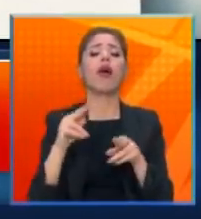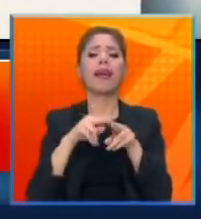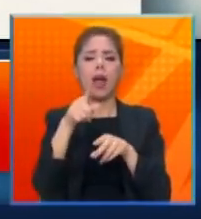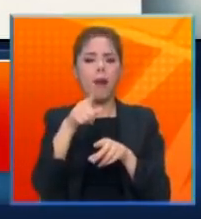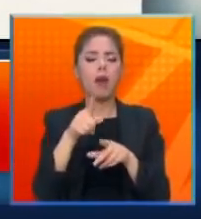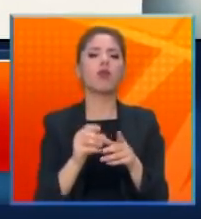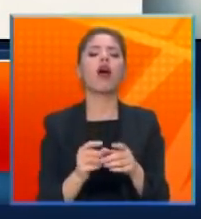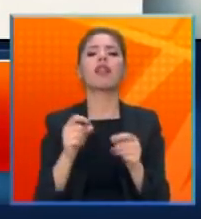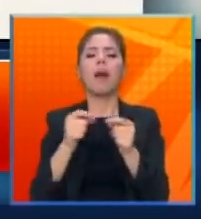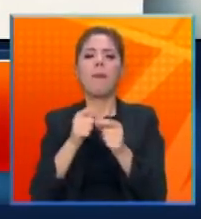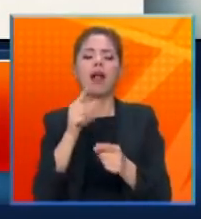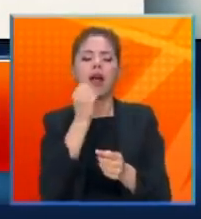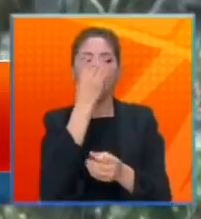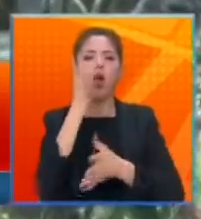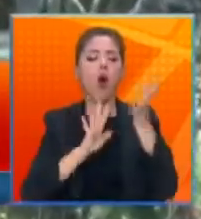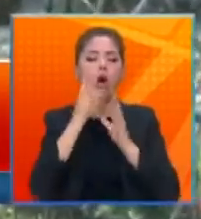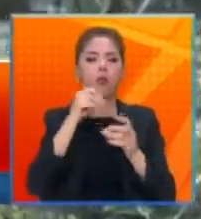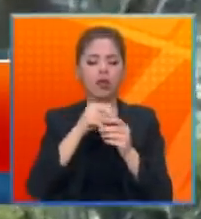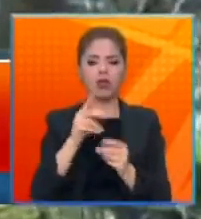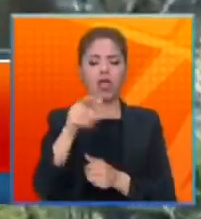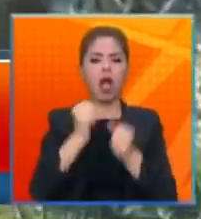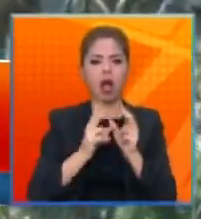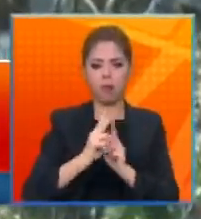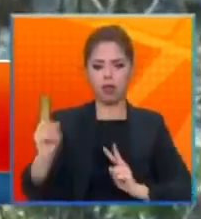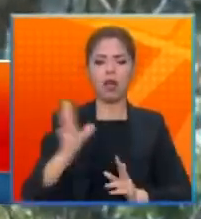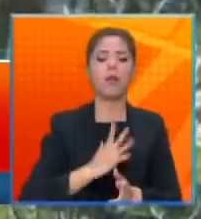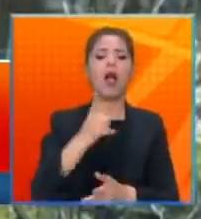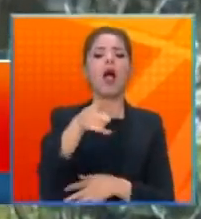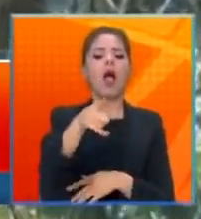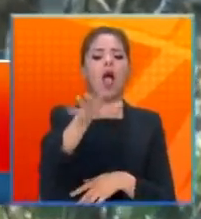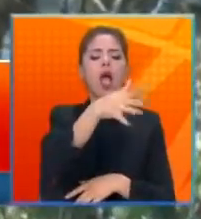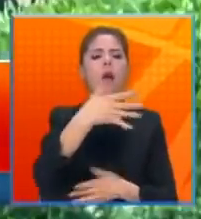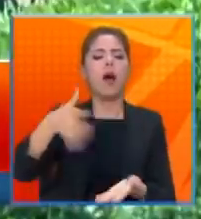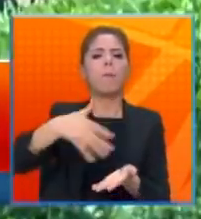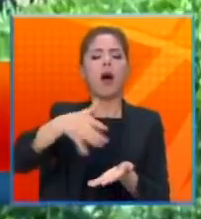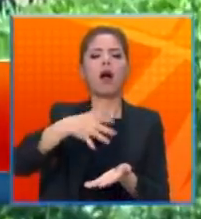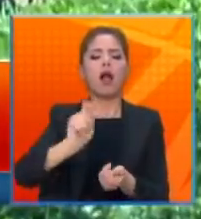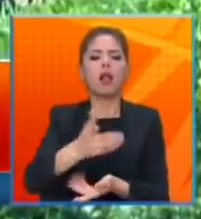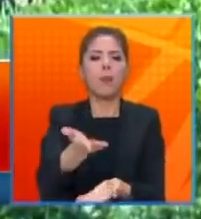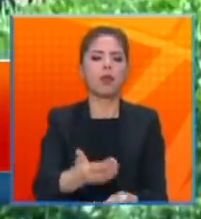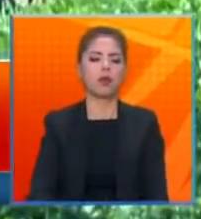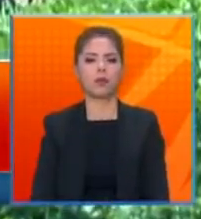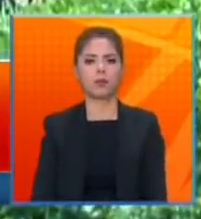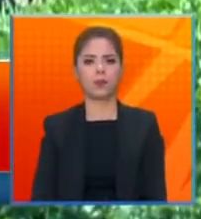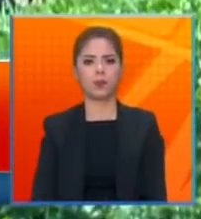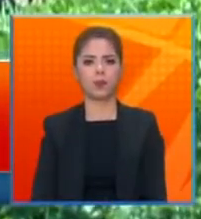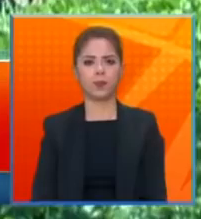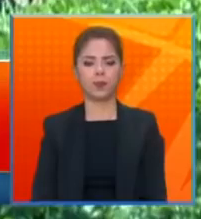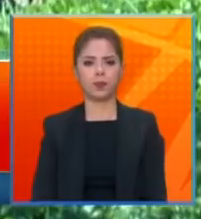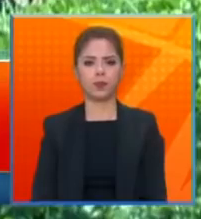ise metrelerce araç kuyruğu oluştu. Pikniğe gidenler dip dibe mangal yaptı.